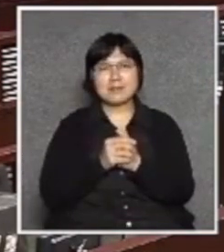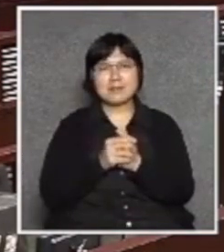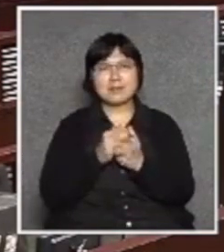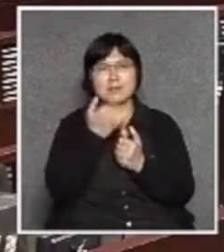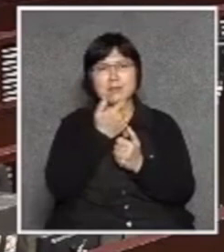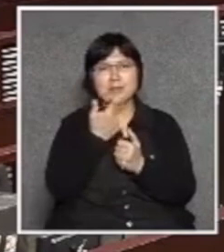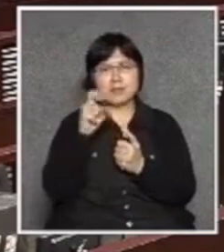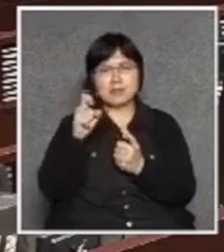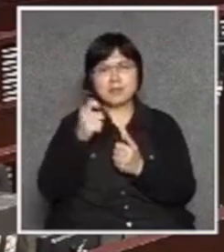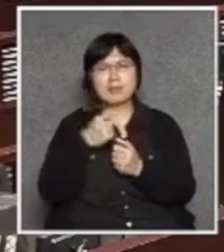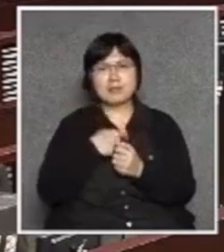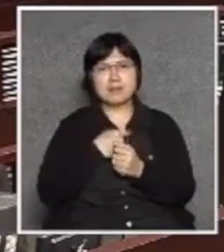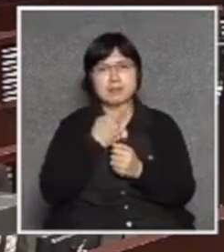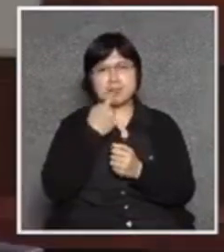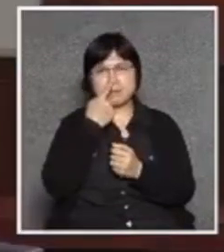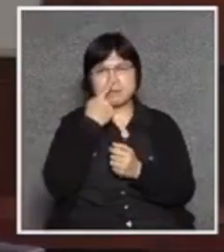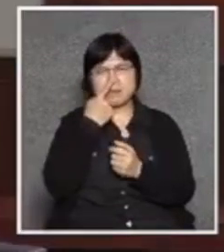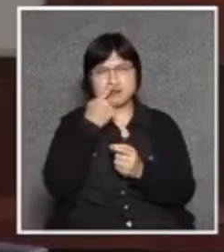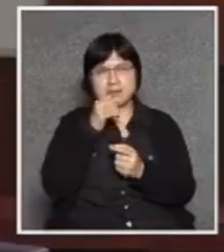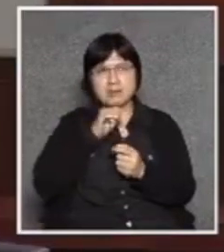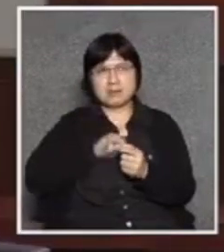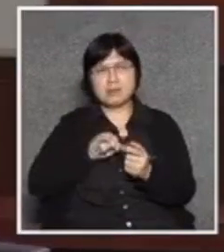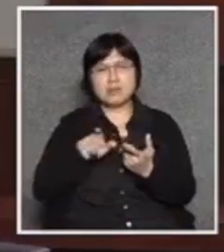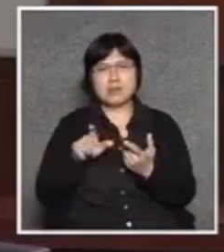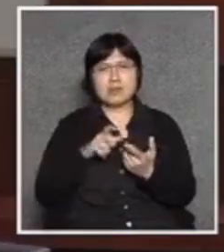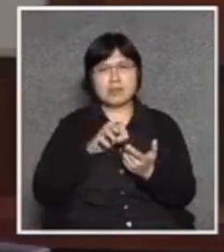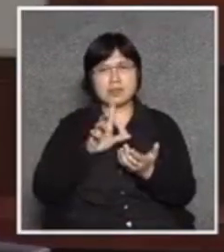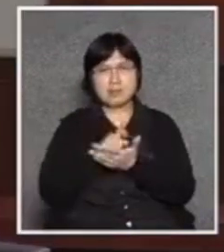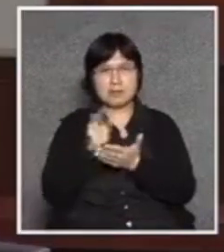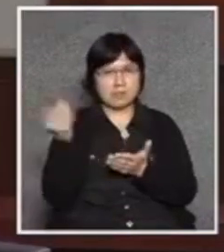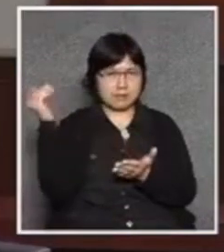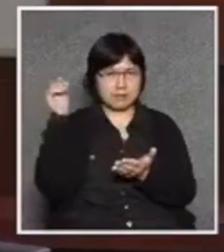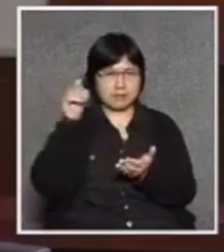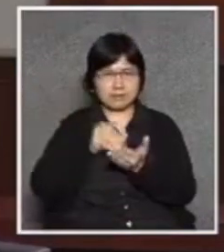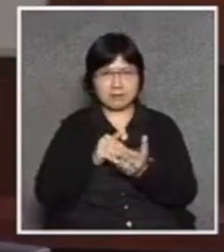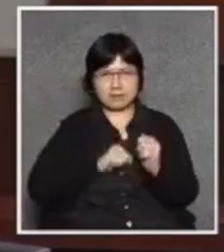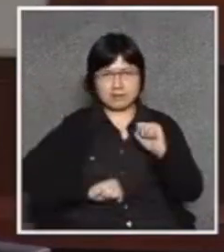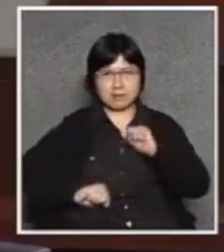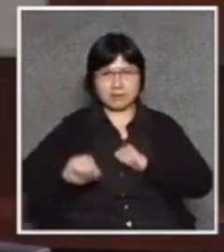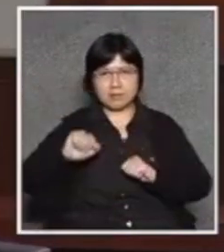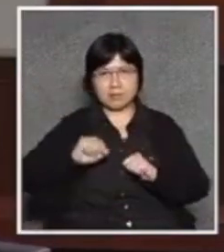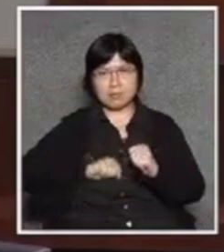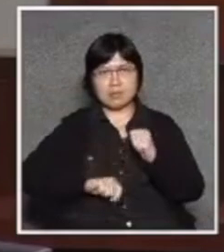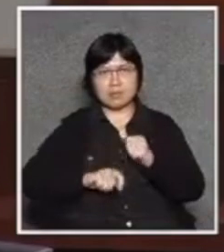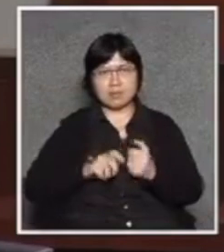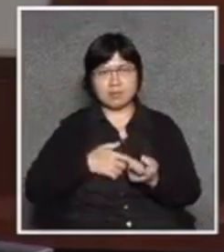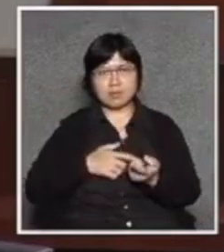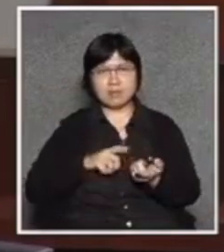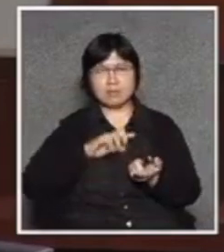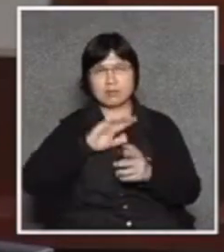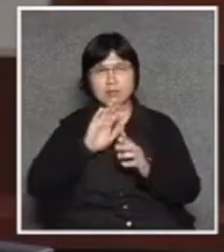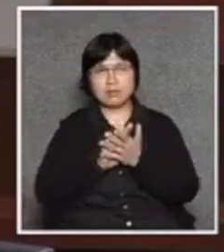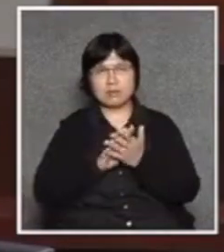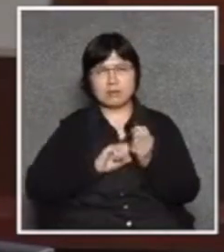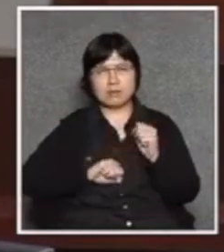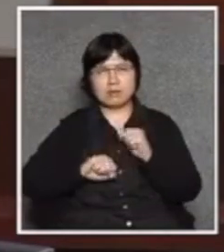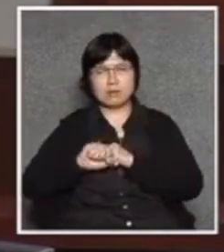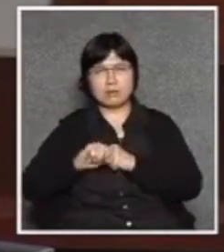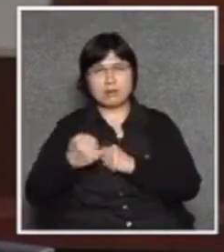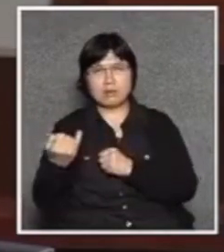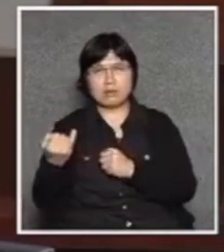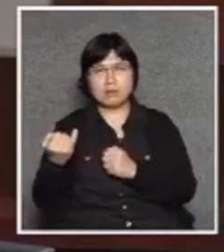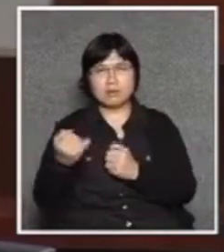689梁匪鎮英一年多以來的作為，可以用倒行逆施4個字來形